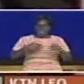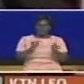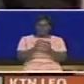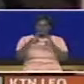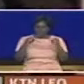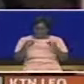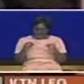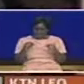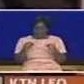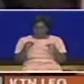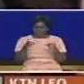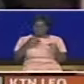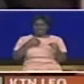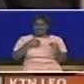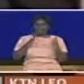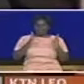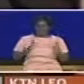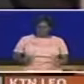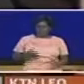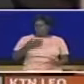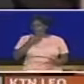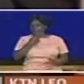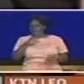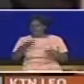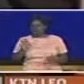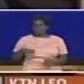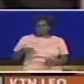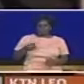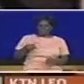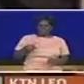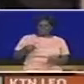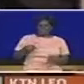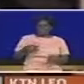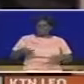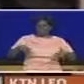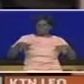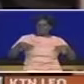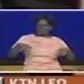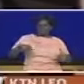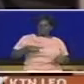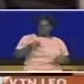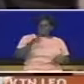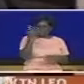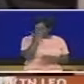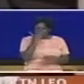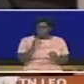kuna mwenyewe hapa au ni mama au ni baba angali anajivuna kutembea mbele ya watu, na ana aibu.